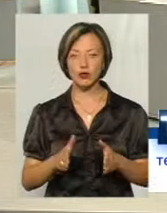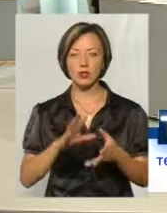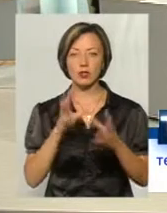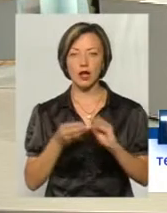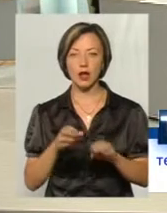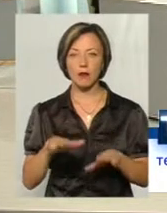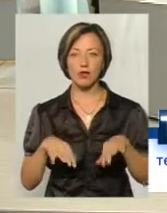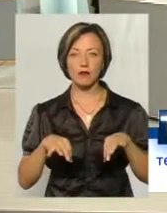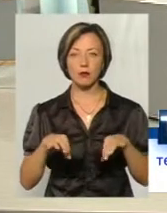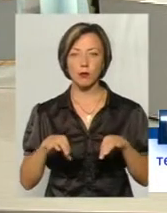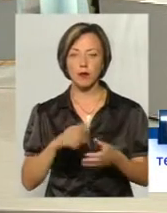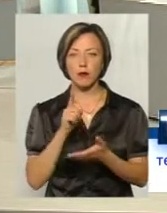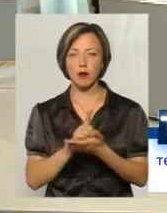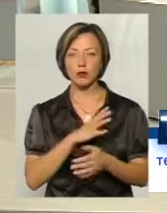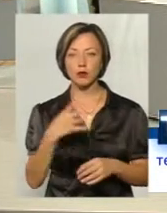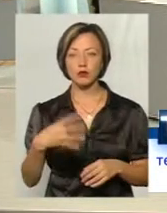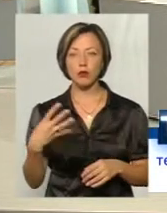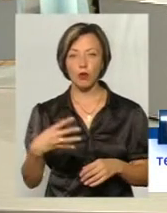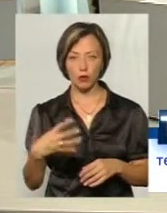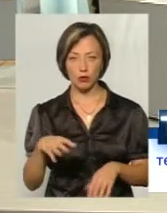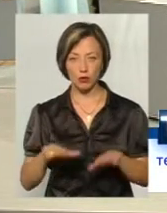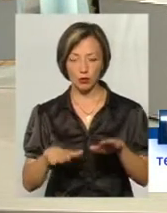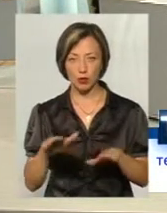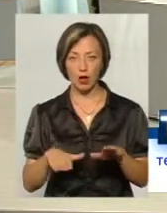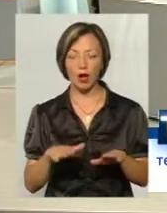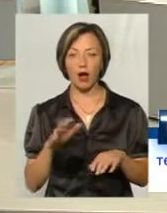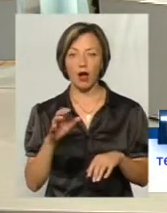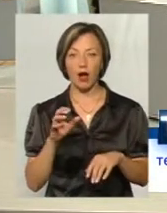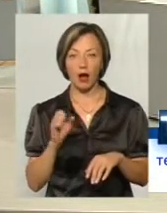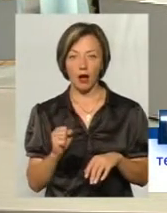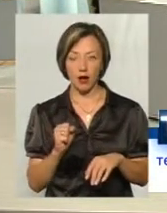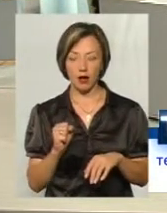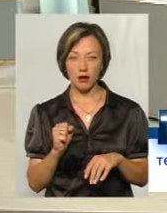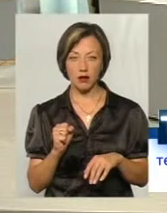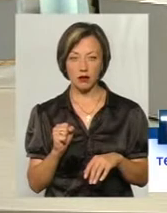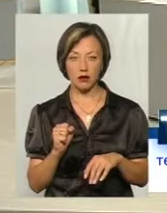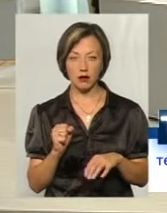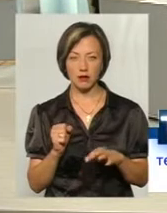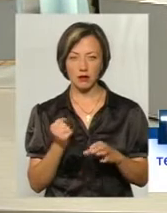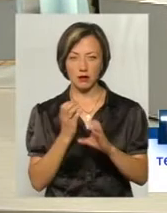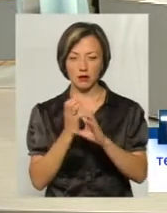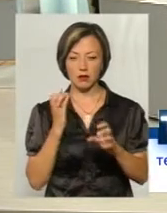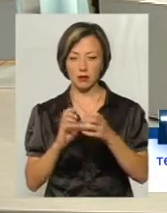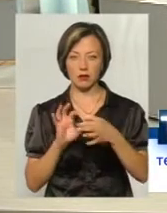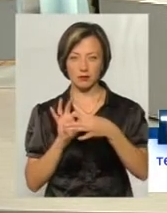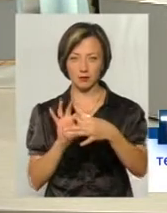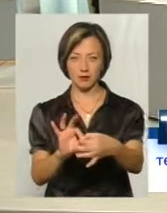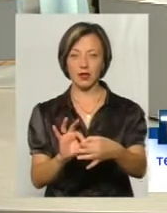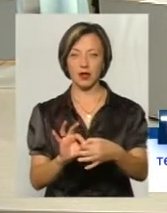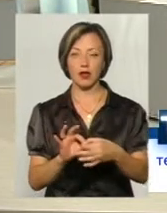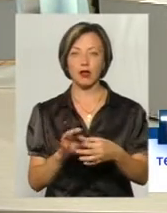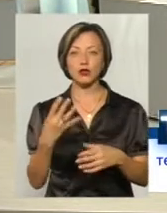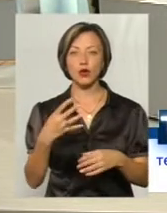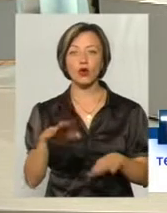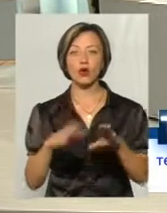маса автомобіля має бути 40 тонн, а автопоїздів 44 тонни. Сьогодні ходять автопоїзда, які везуть тільки